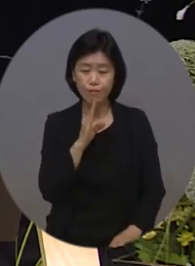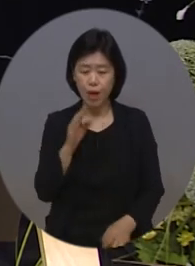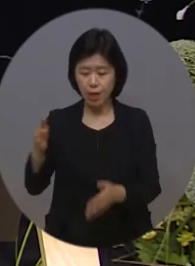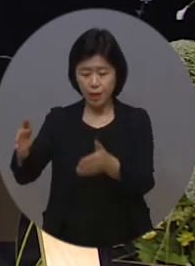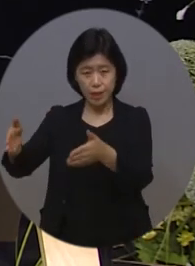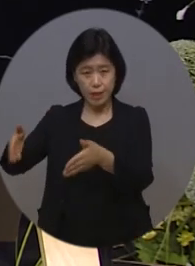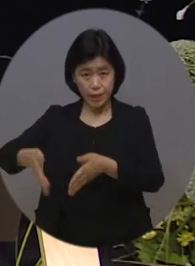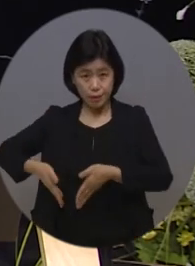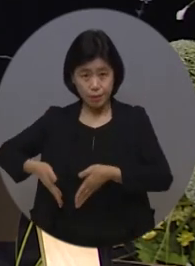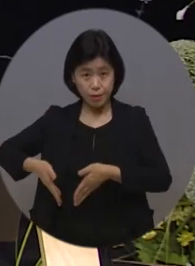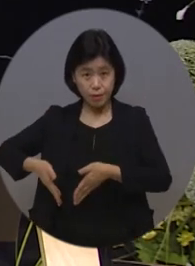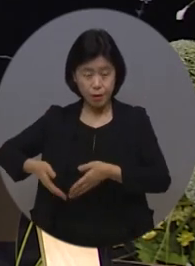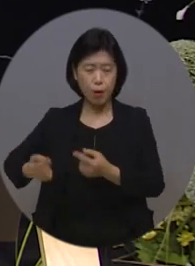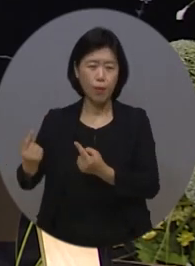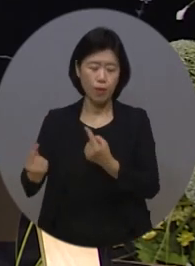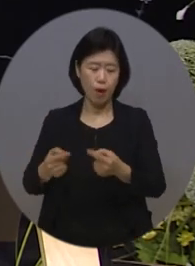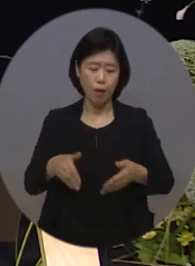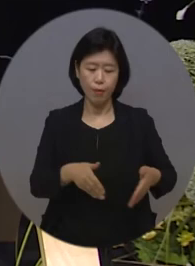더 길었을 것입니다.